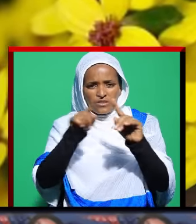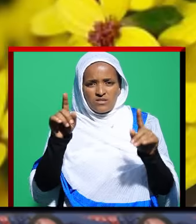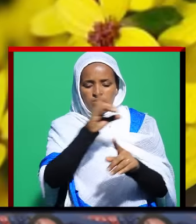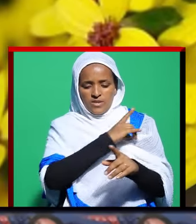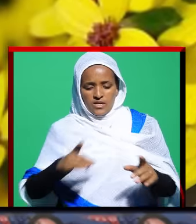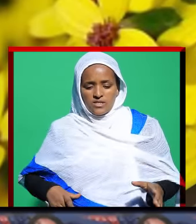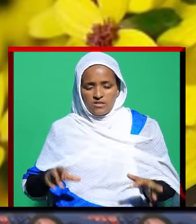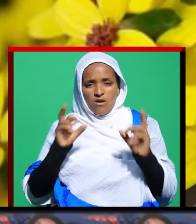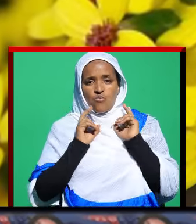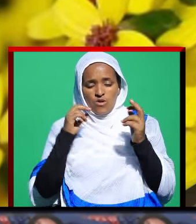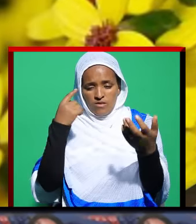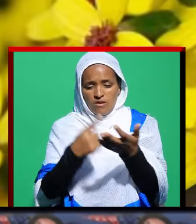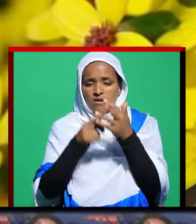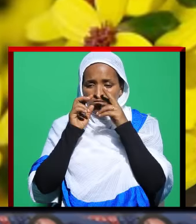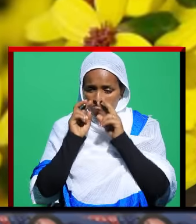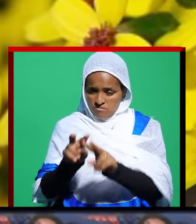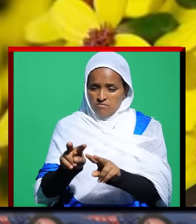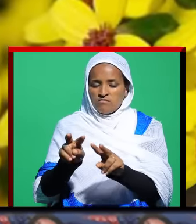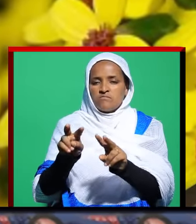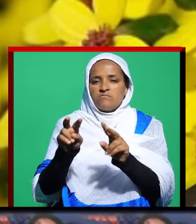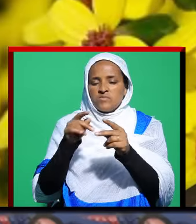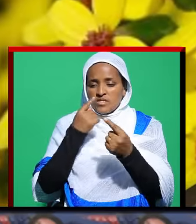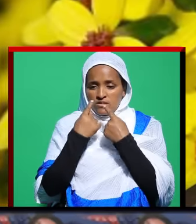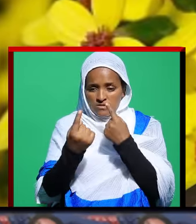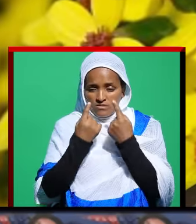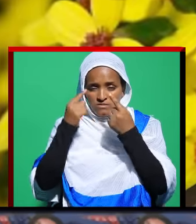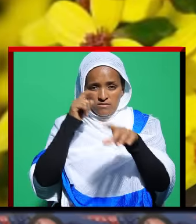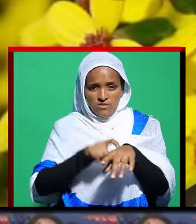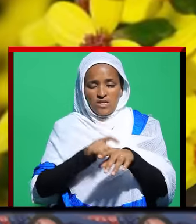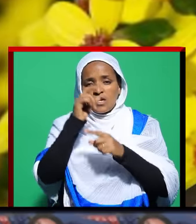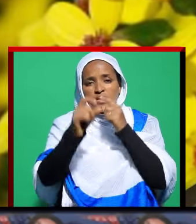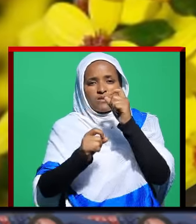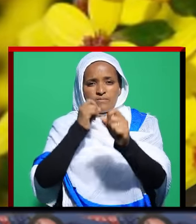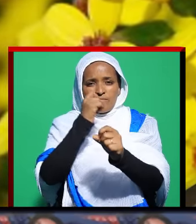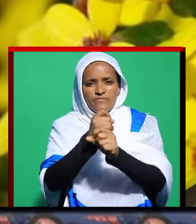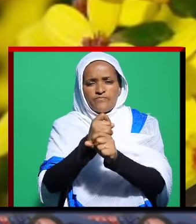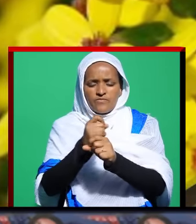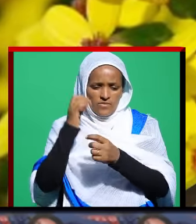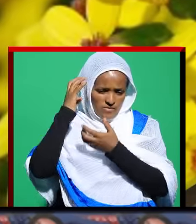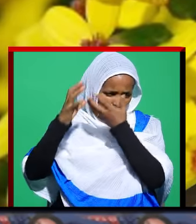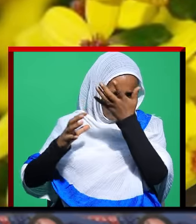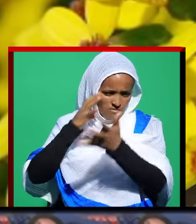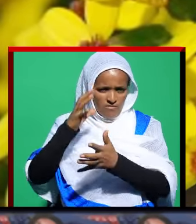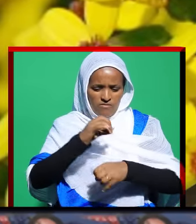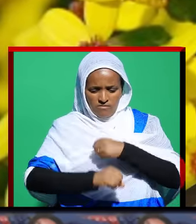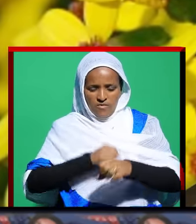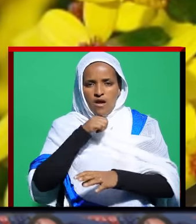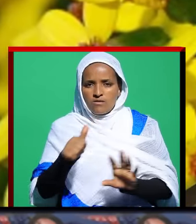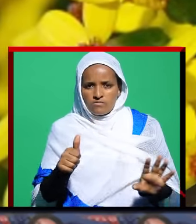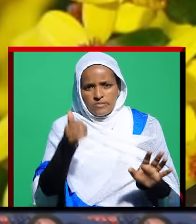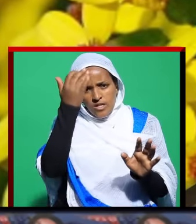በክርስትና አይን ካየናቸው ወይም በክርስትና አይን አይተን ስንነጋገር እድሜ ግራ አያገባም፣ እድሜ